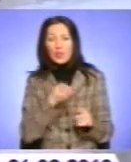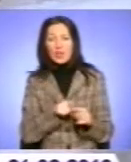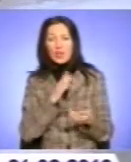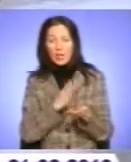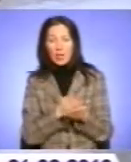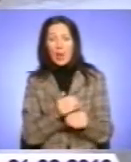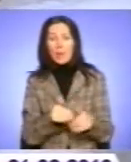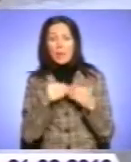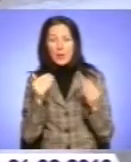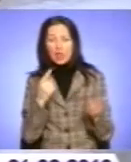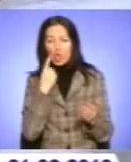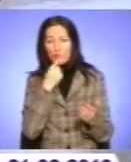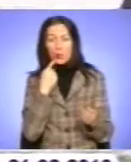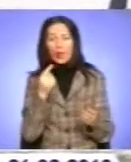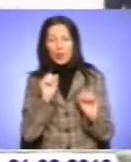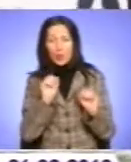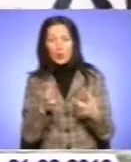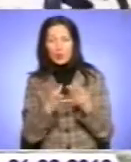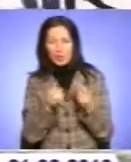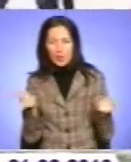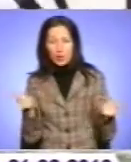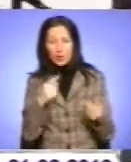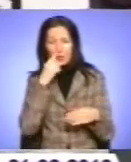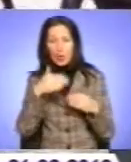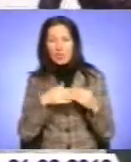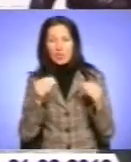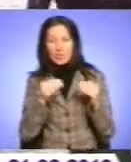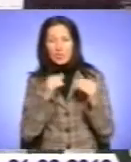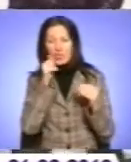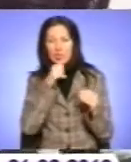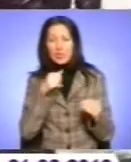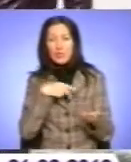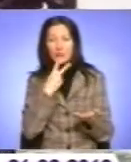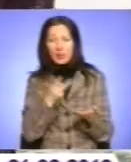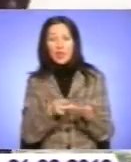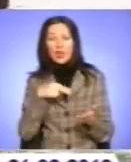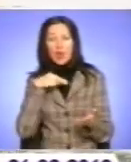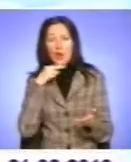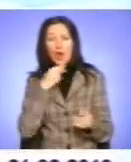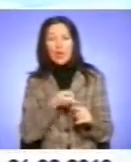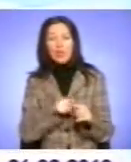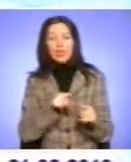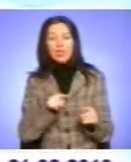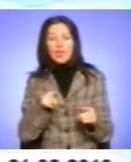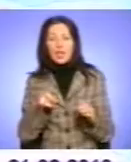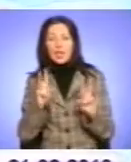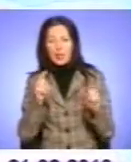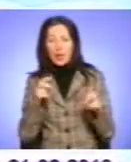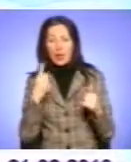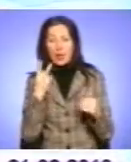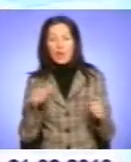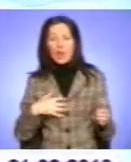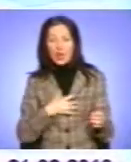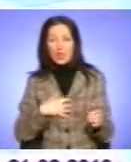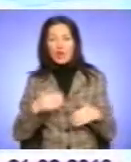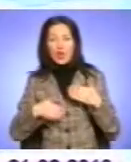у найближче десятиріччя. Привернення уваги міжнародної спільноти до цієї теми – важливий крок до визнання необхідності